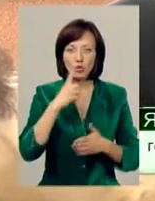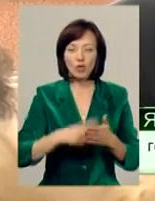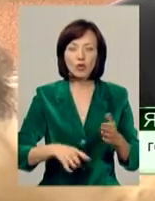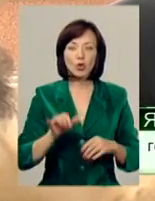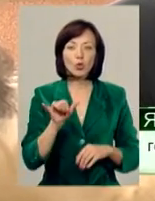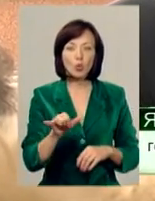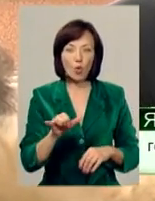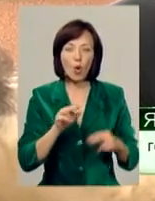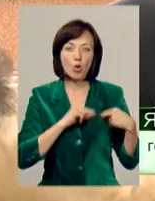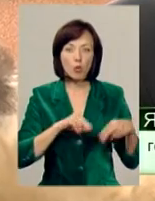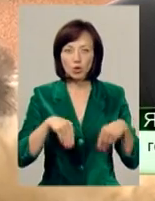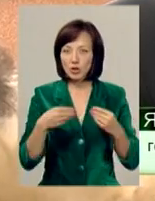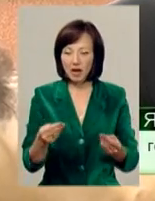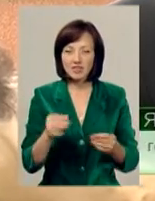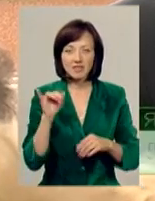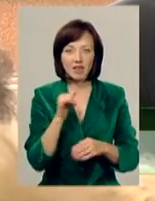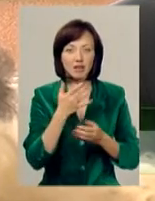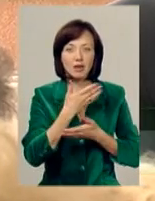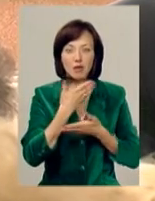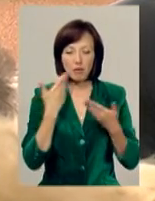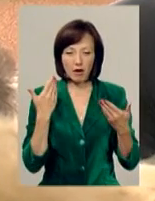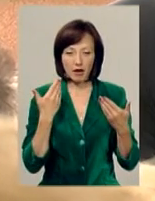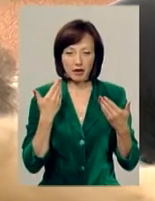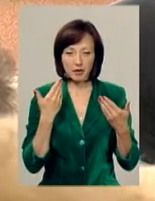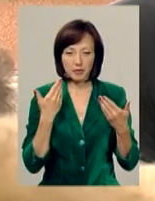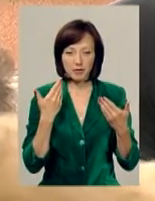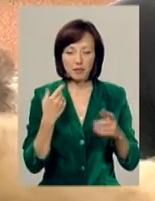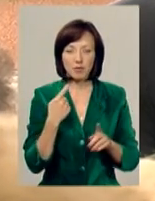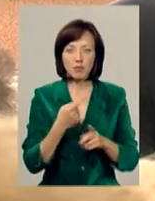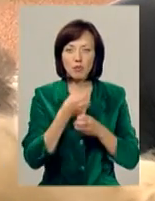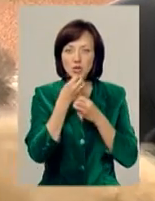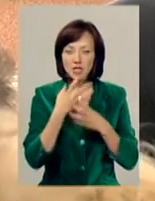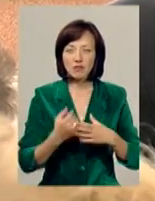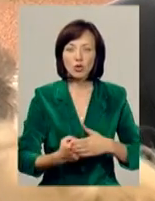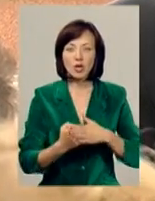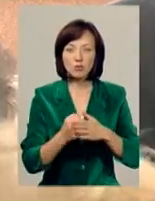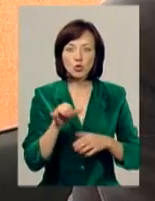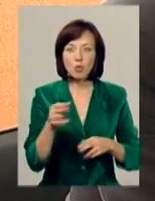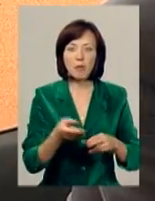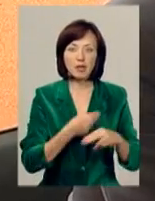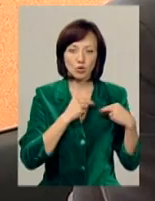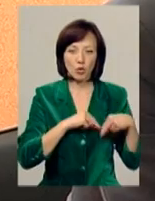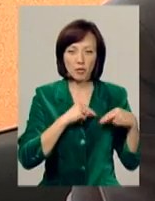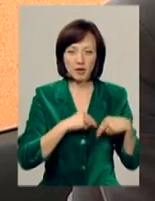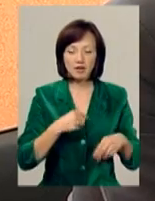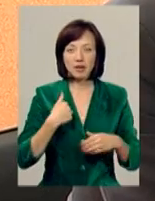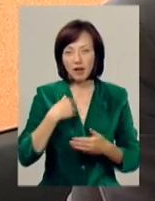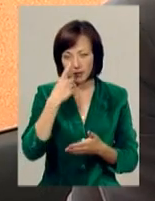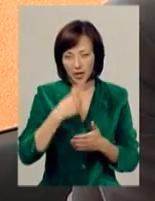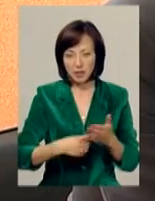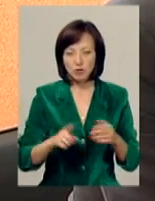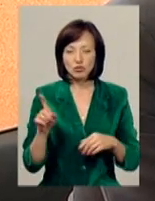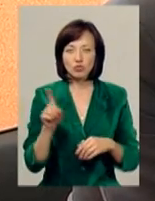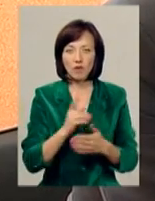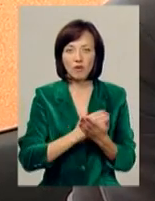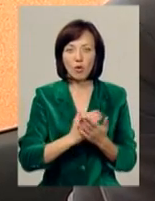роботодавців і немає позитивного іміджу у безробітних Маю надію що